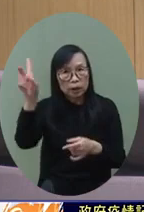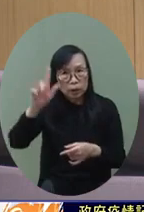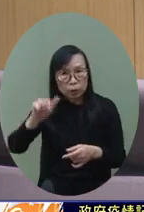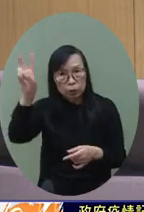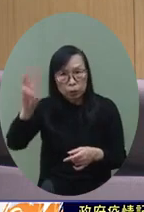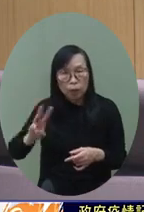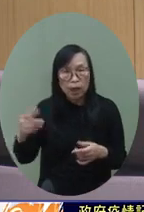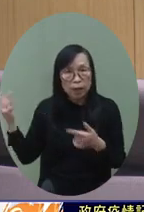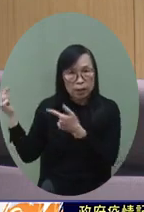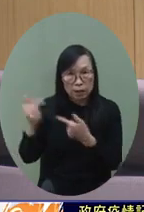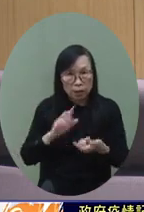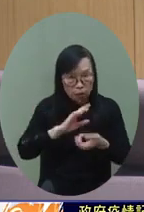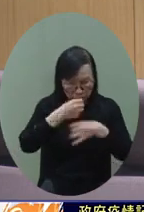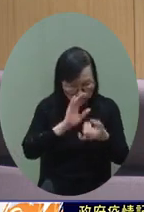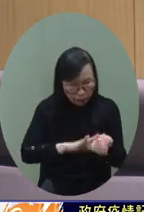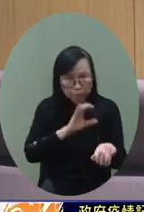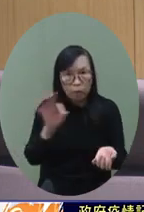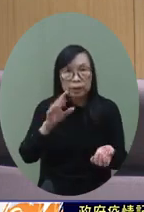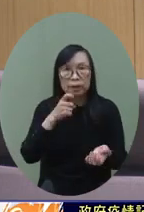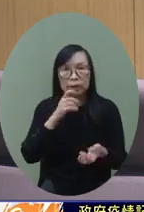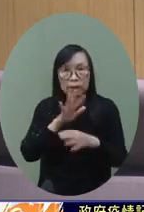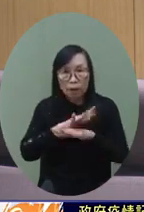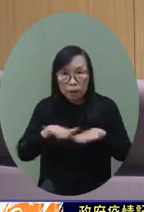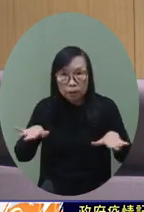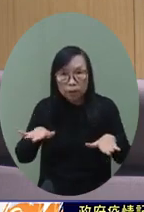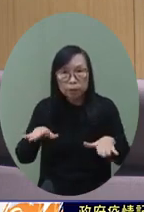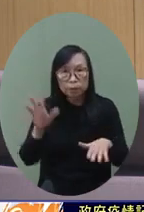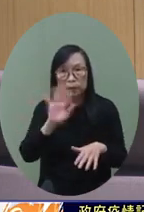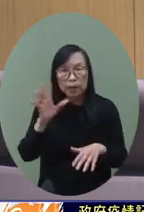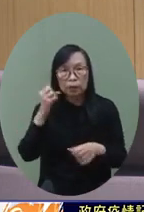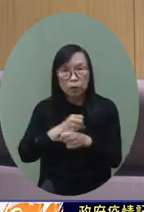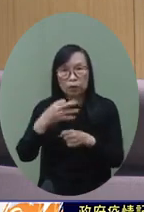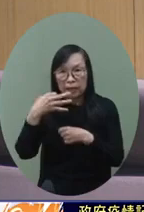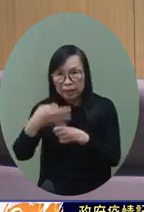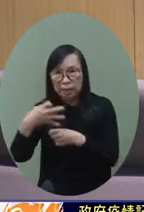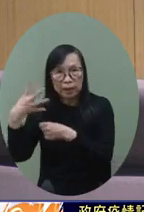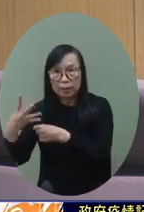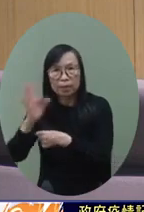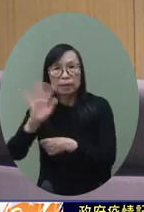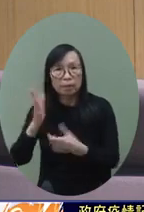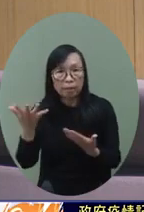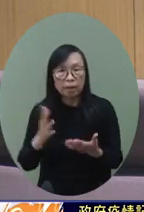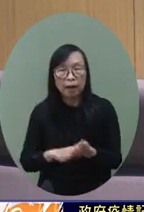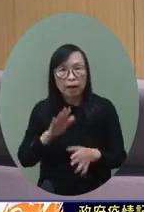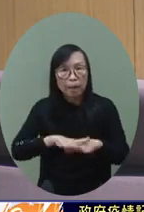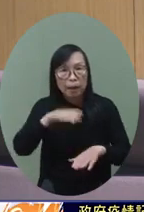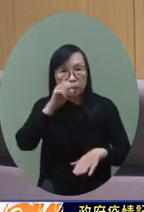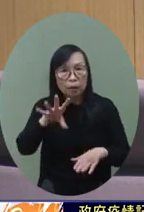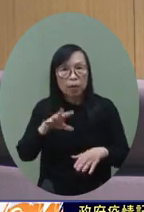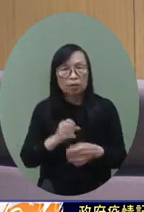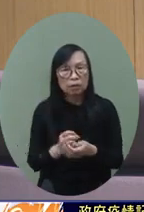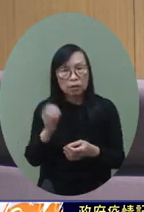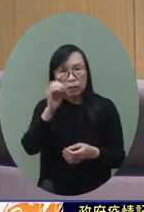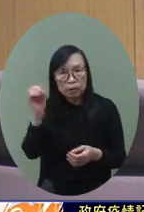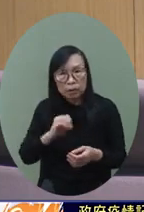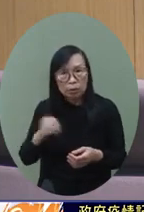持續陰性，要幾耐先至安全，即係唔使再做第二、三、第四次咧？同埋即係你頭先講話做嗰個率都高嘅喎，